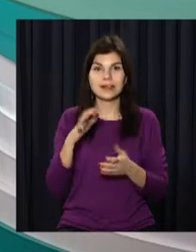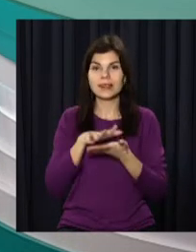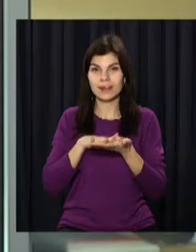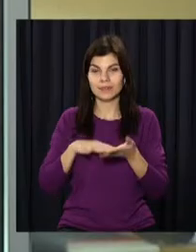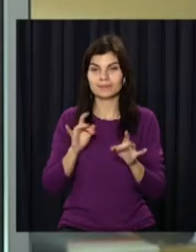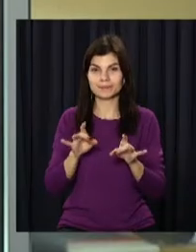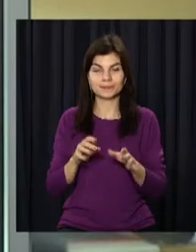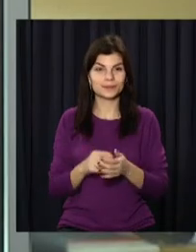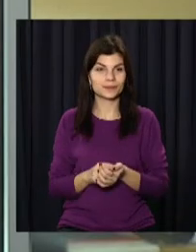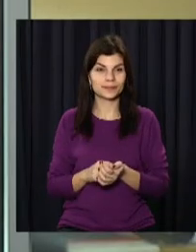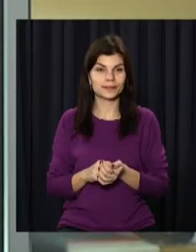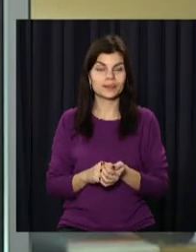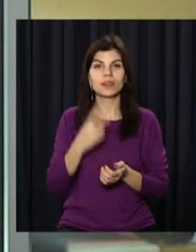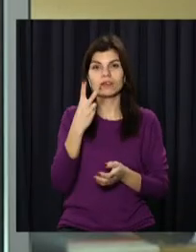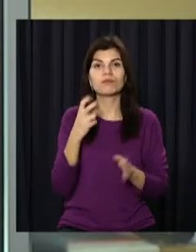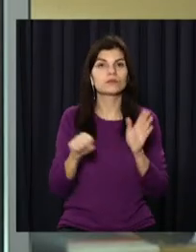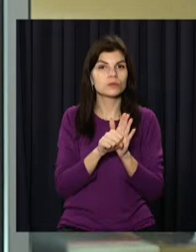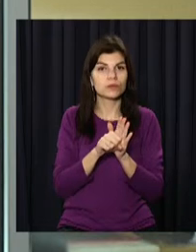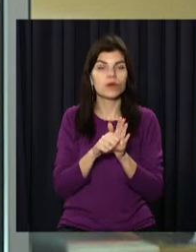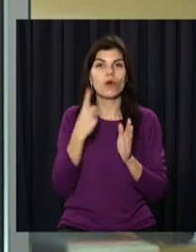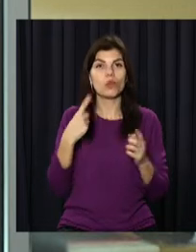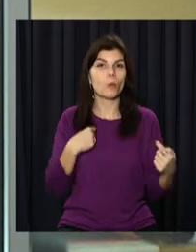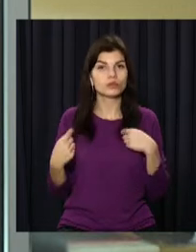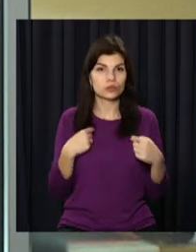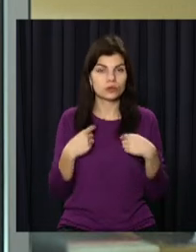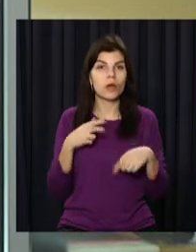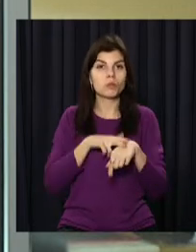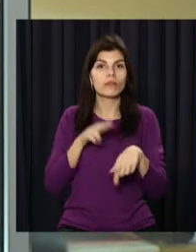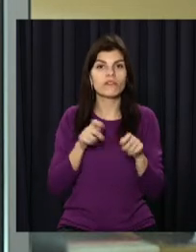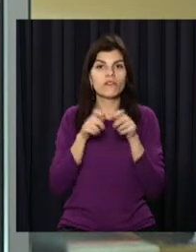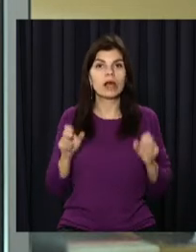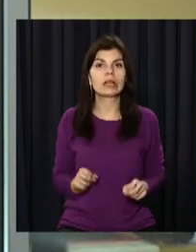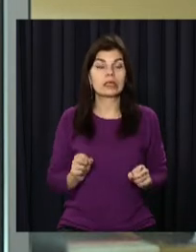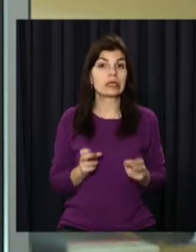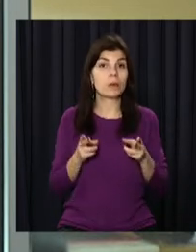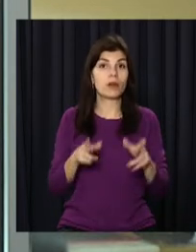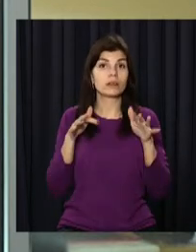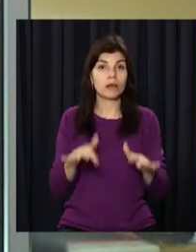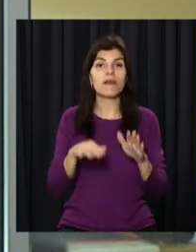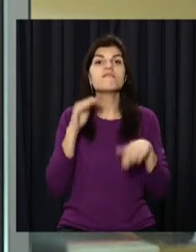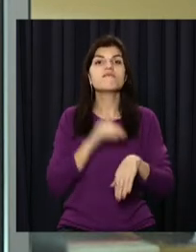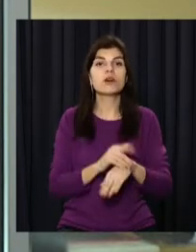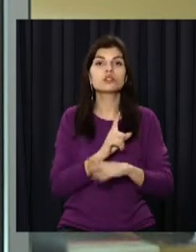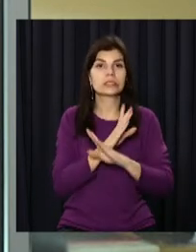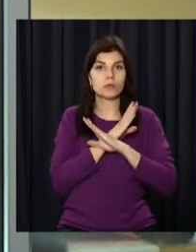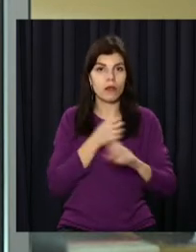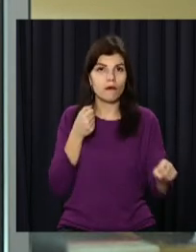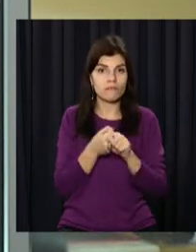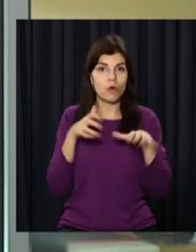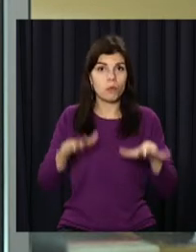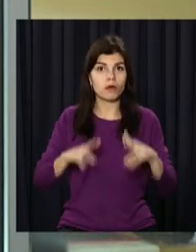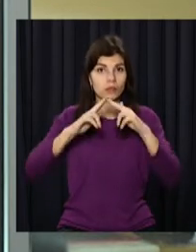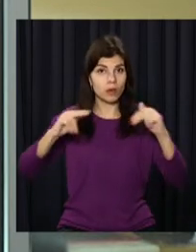далі. Двоє загиблих, один постраждалий. Поліція відкрила кримінальне провадження за фактом смертельної аварії у